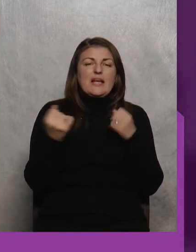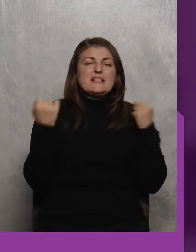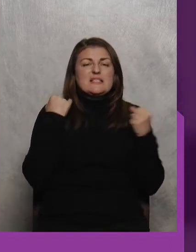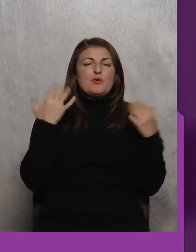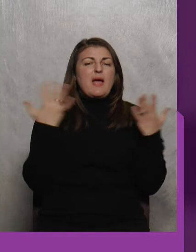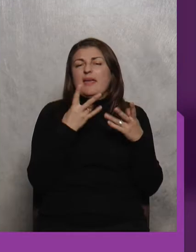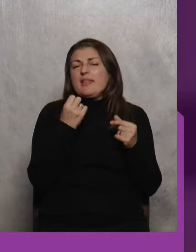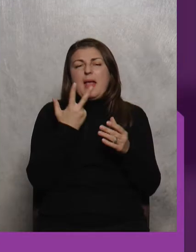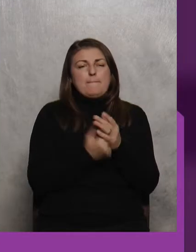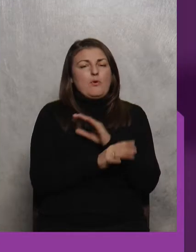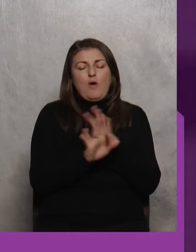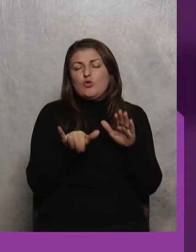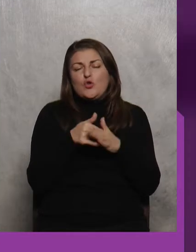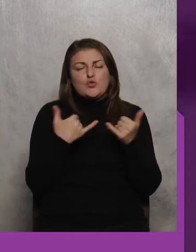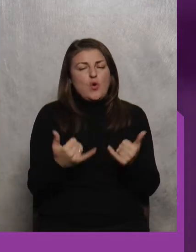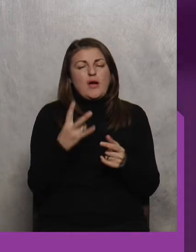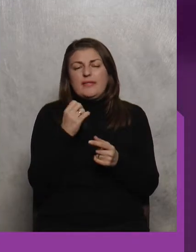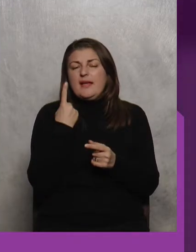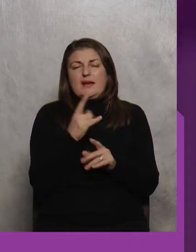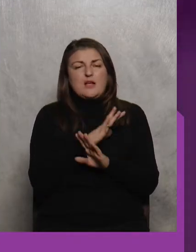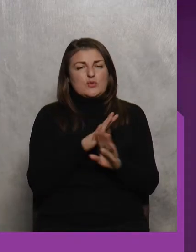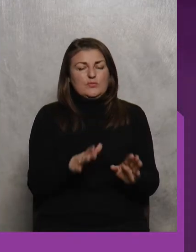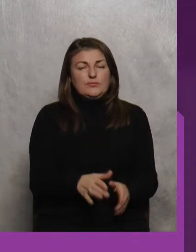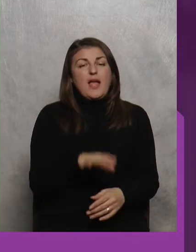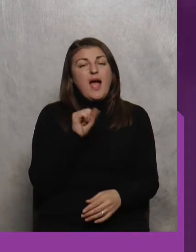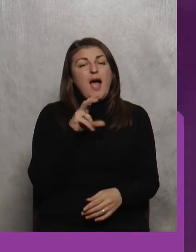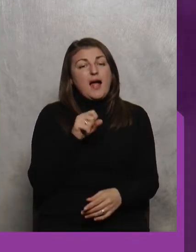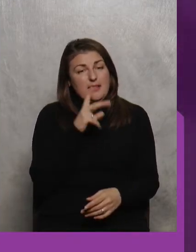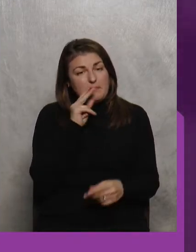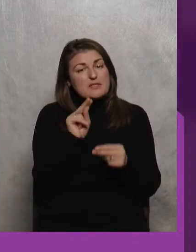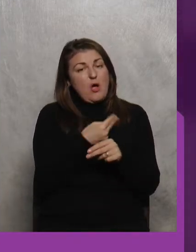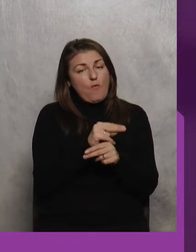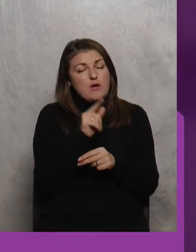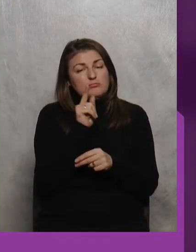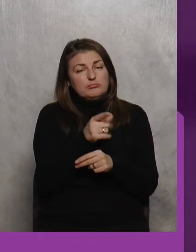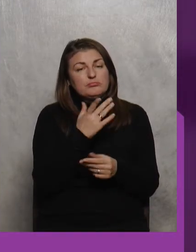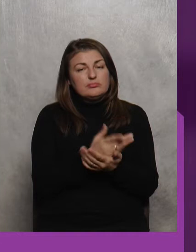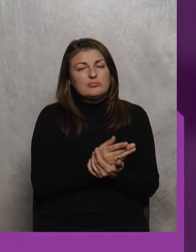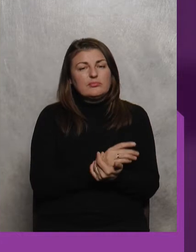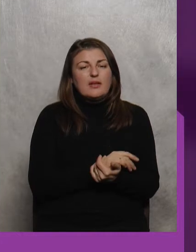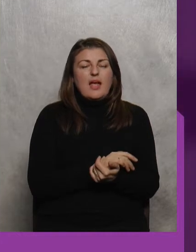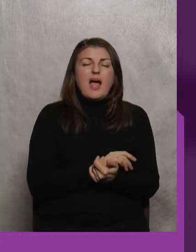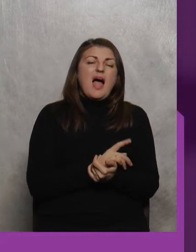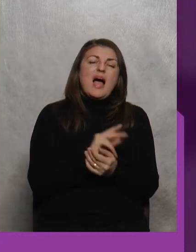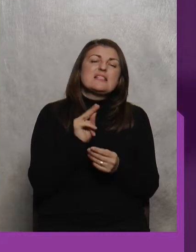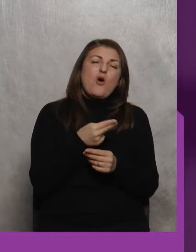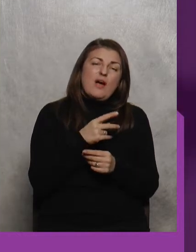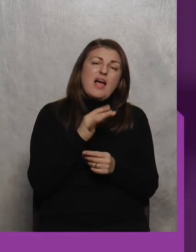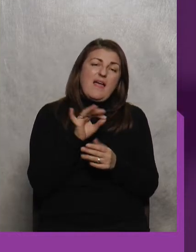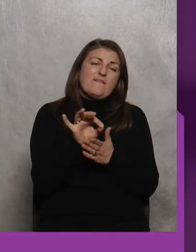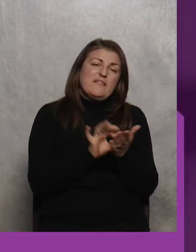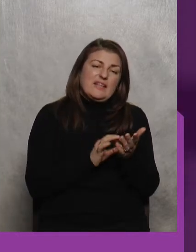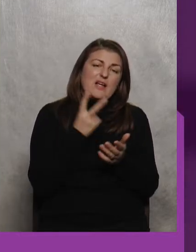спортсменом, який не програв до цього ні разу. Але зауваження. А, ні, зауваження. І